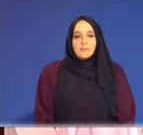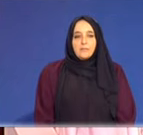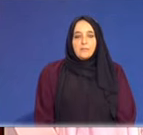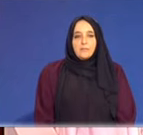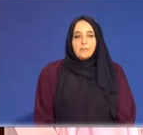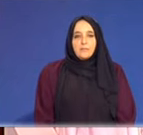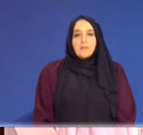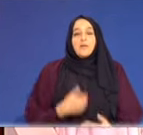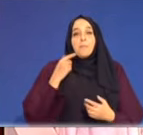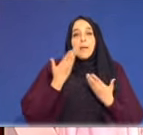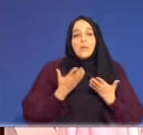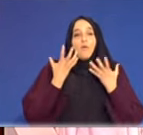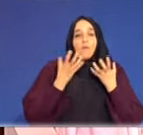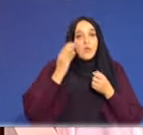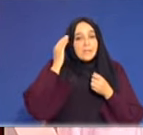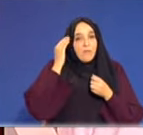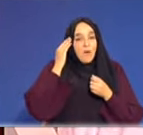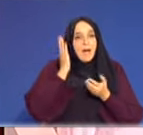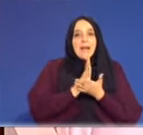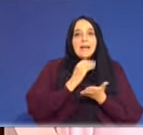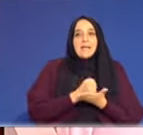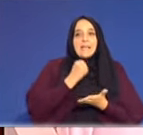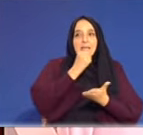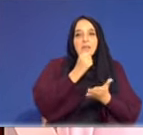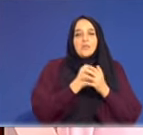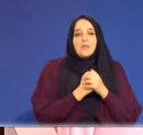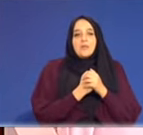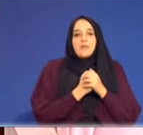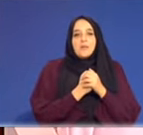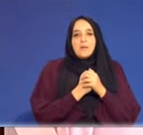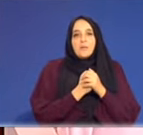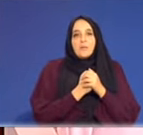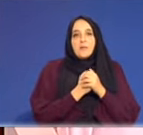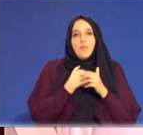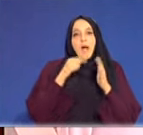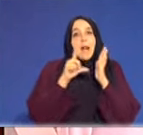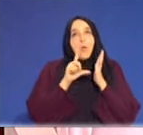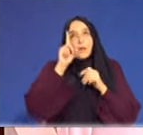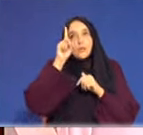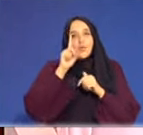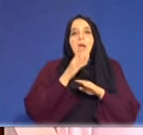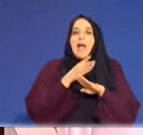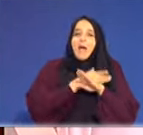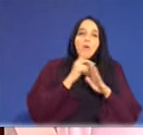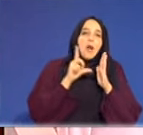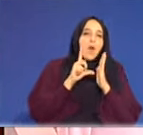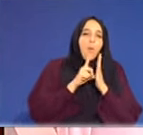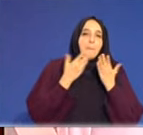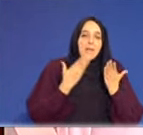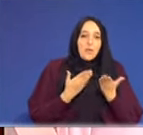دوكا على الورق. أنا حنايا عندي القانون تاع ربي قبل القانون تاع العبد. ايه.